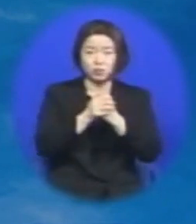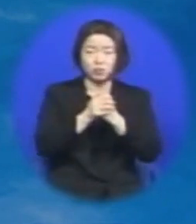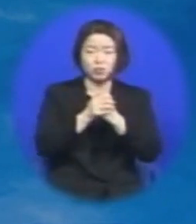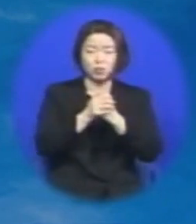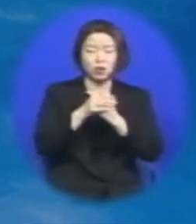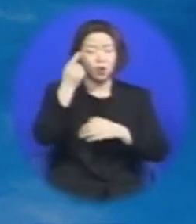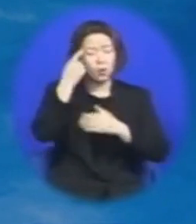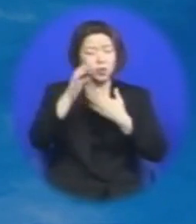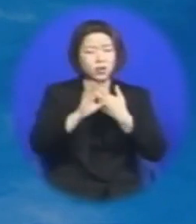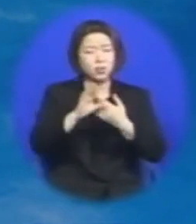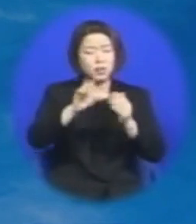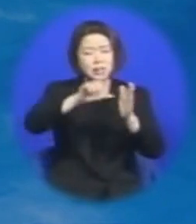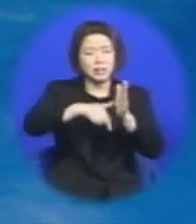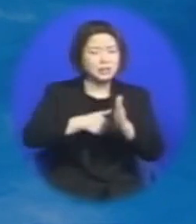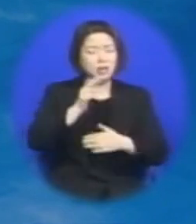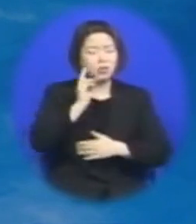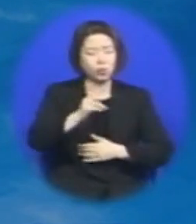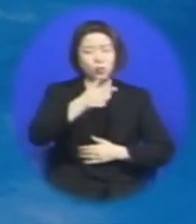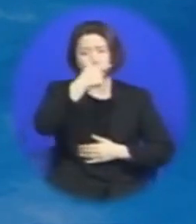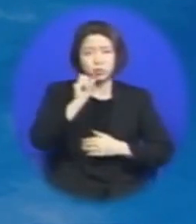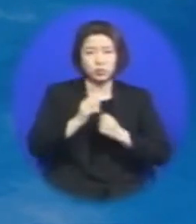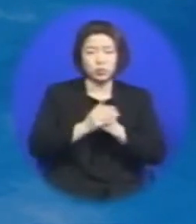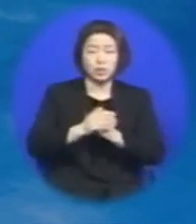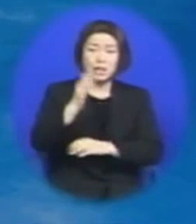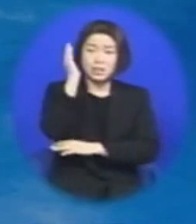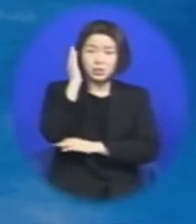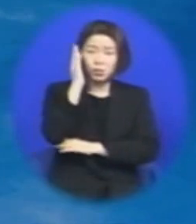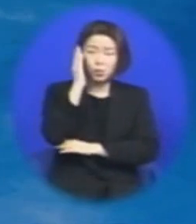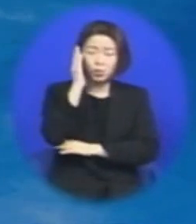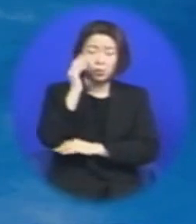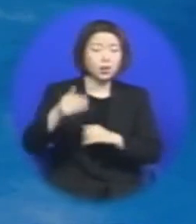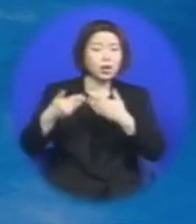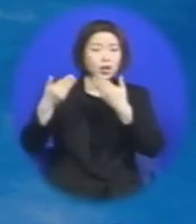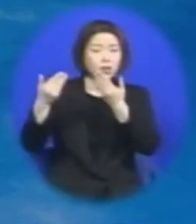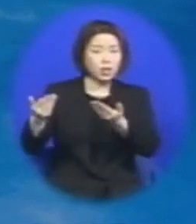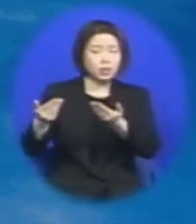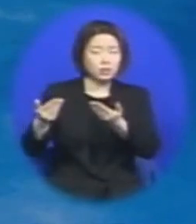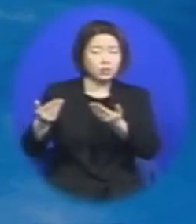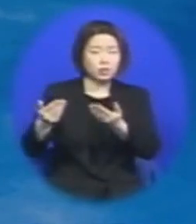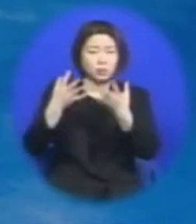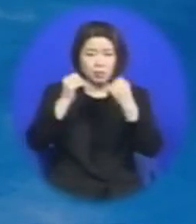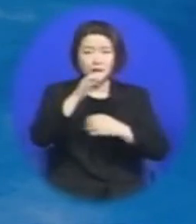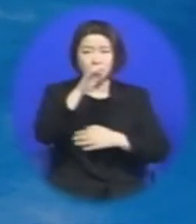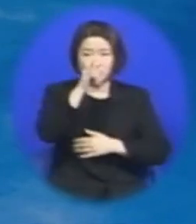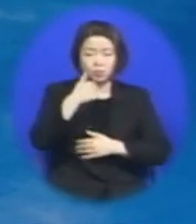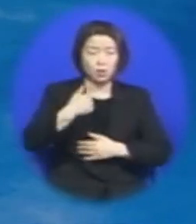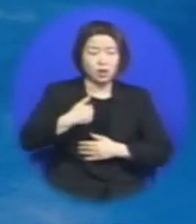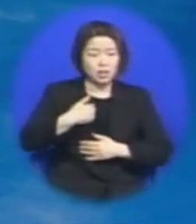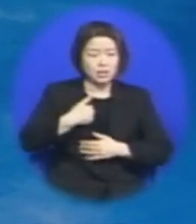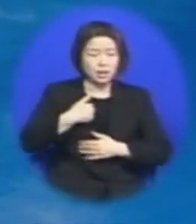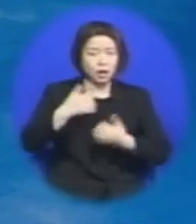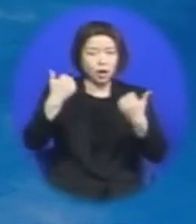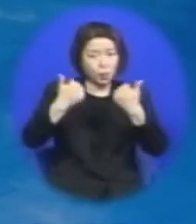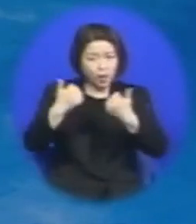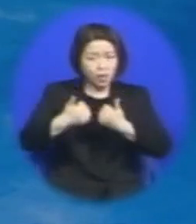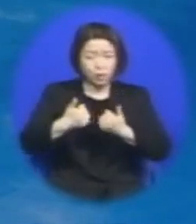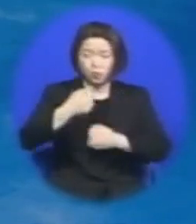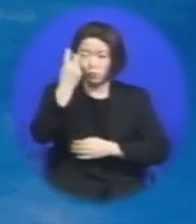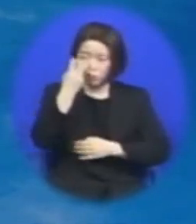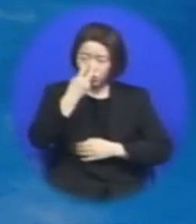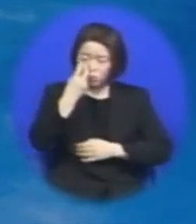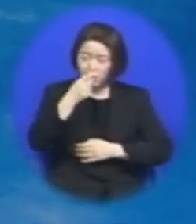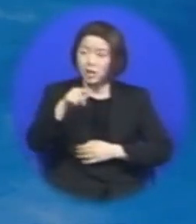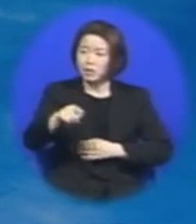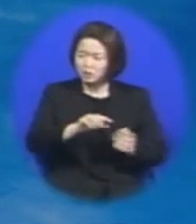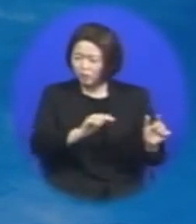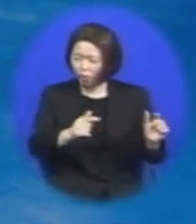시간이 부족해요 설교를 해야 될 시간은 너무 많아요 제가 관여해야 되고 회의해야 되고 점검해야 될 시간이 또